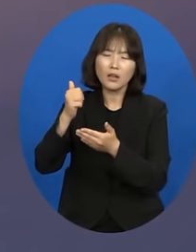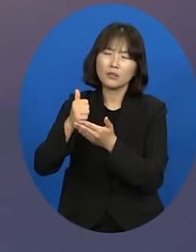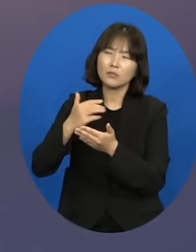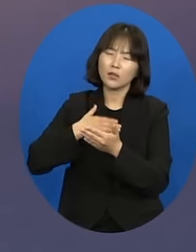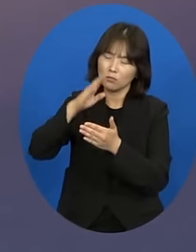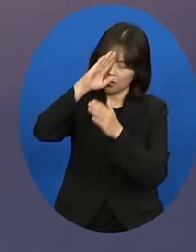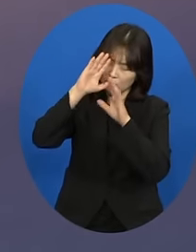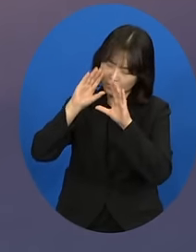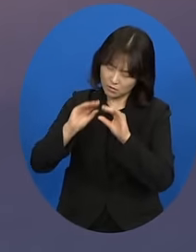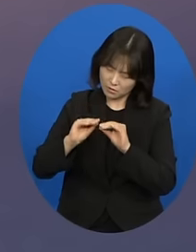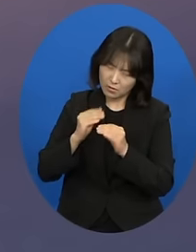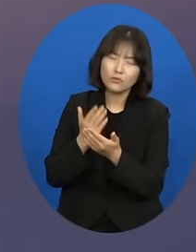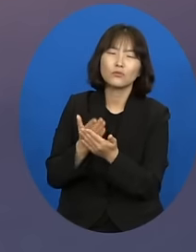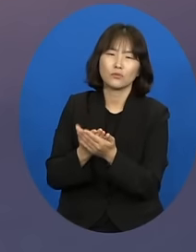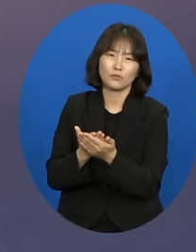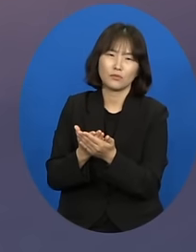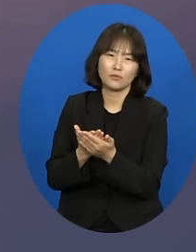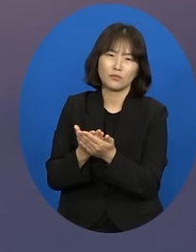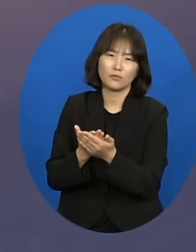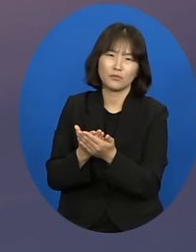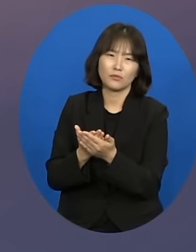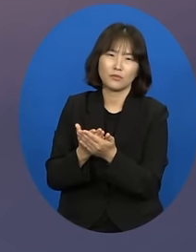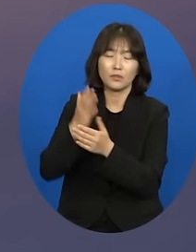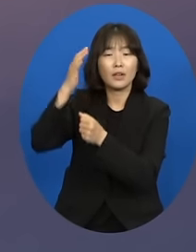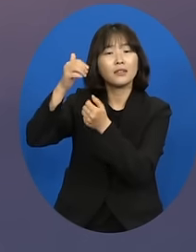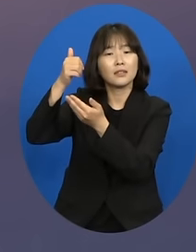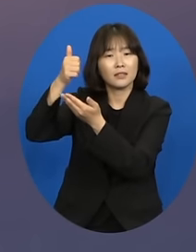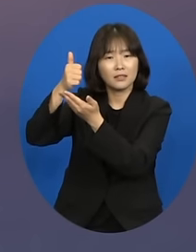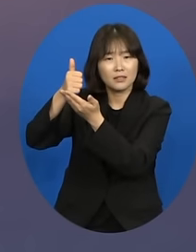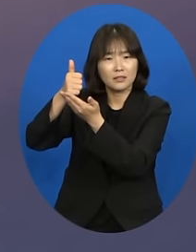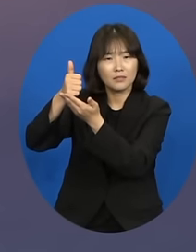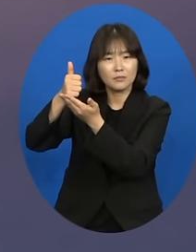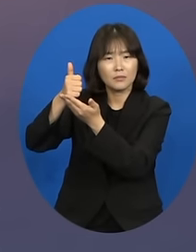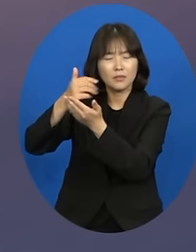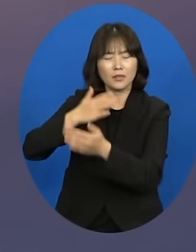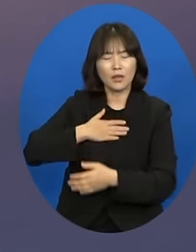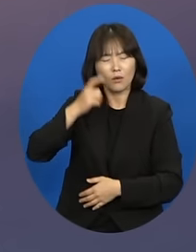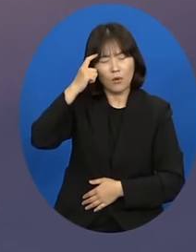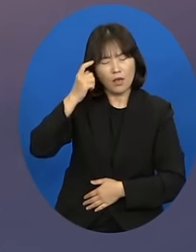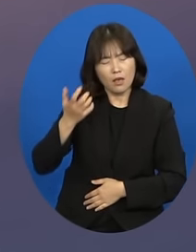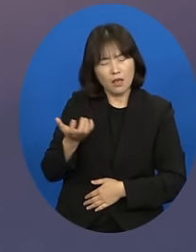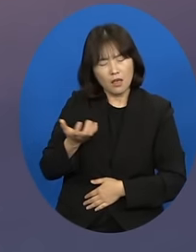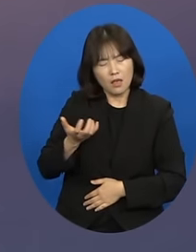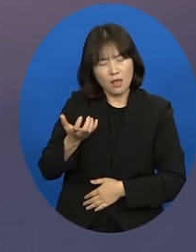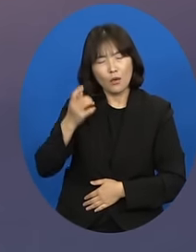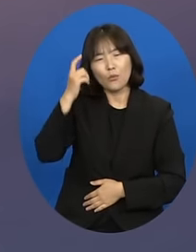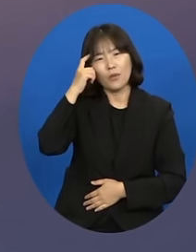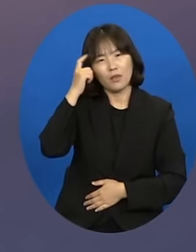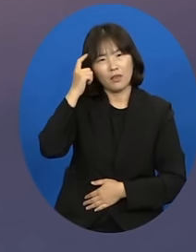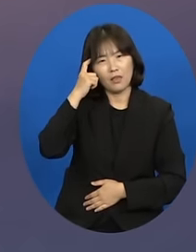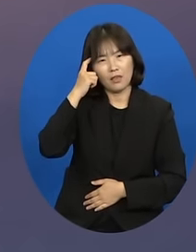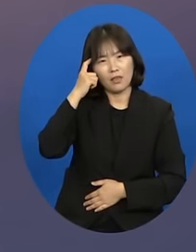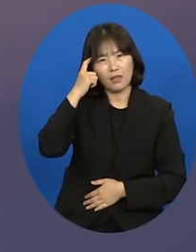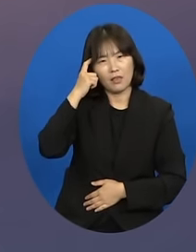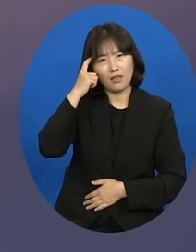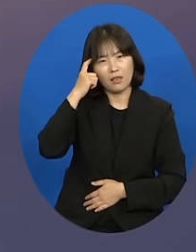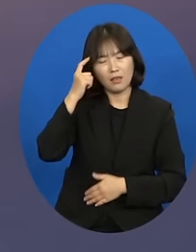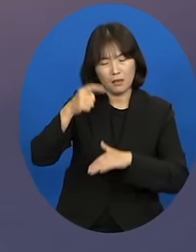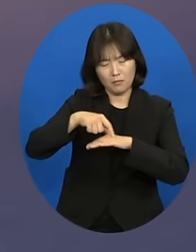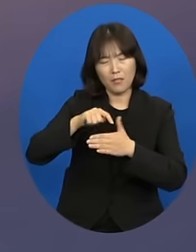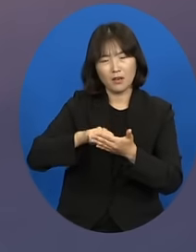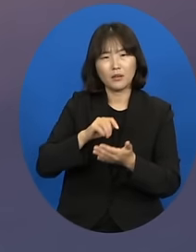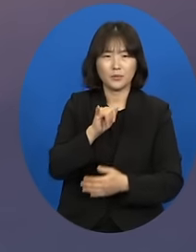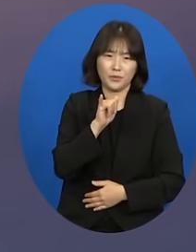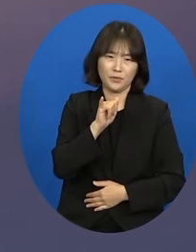고쳐주십시오. 하나님 나는 왜 아플까요? 라는 마음으로 저희가 살고